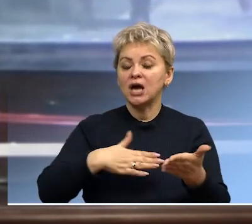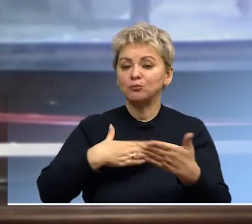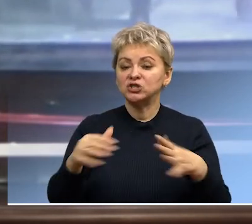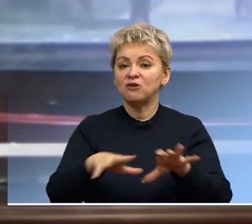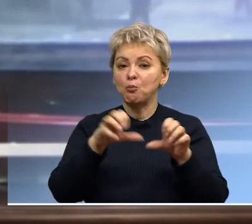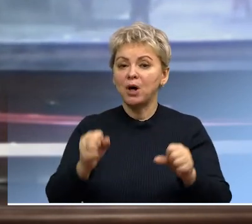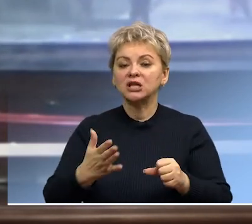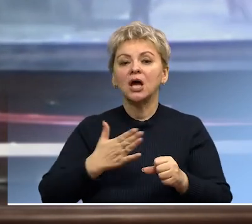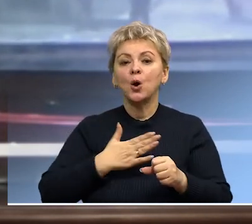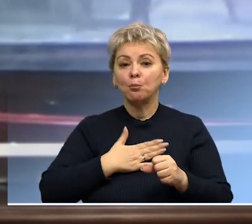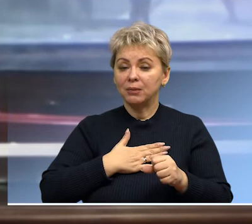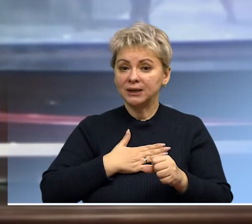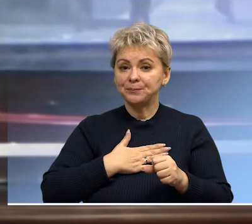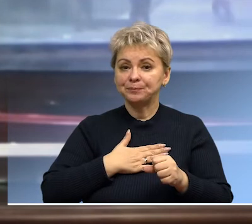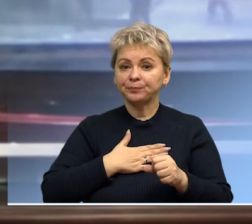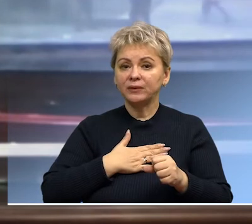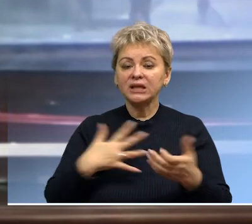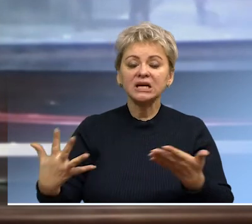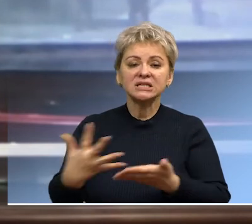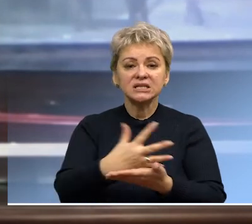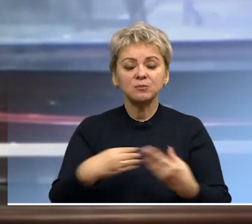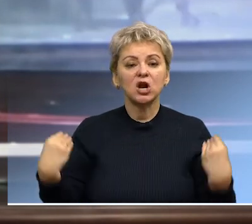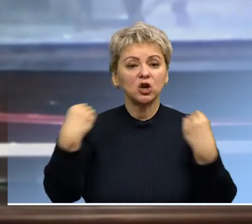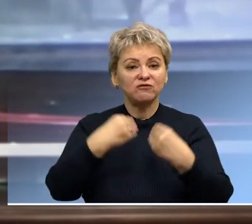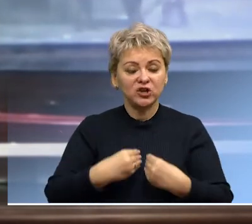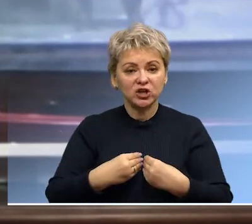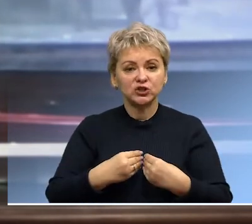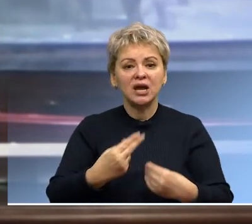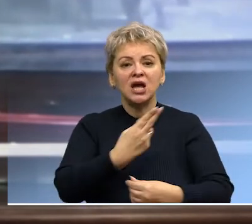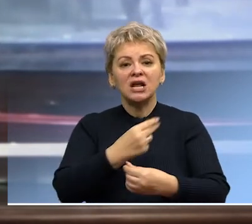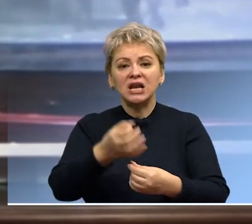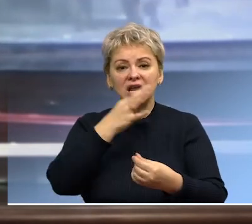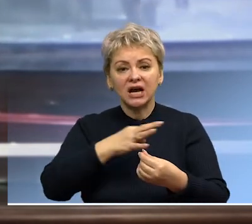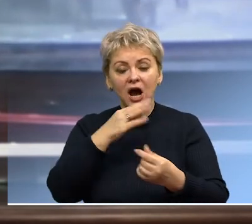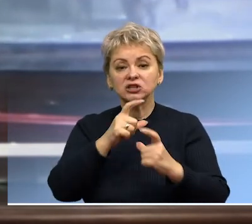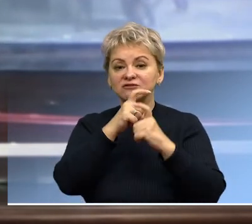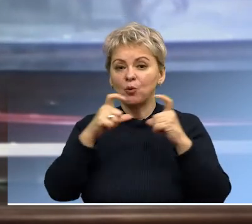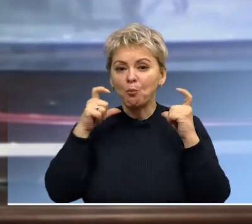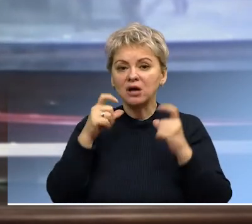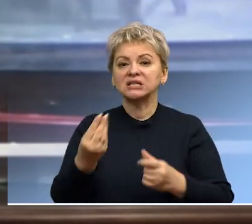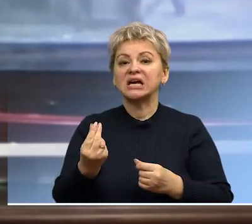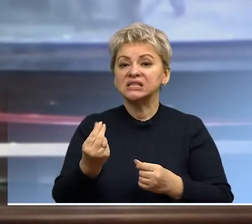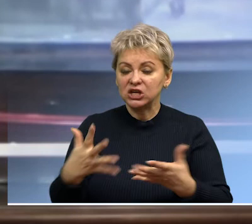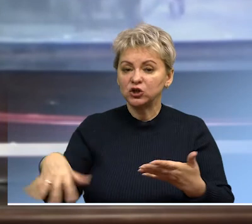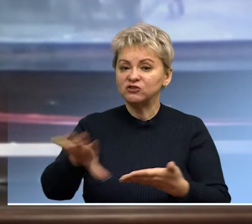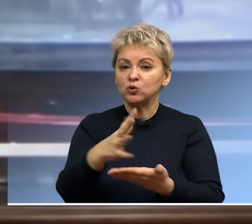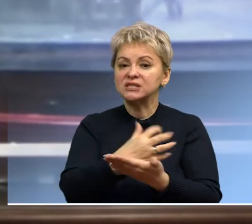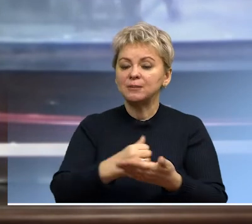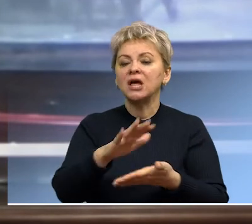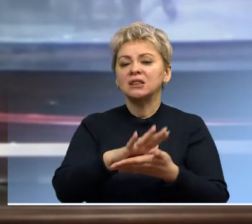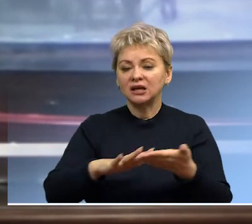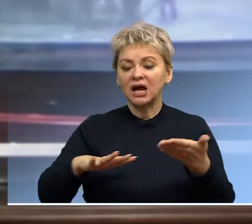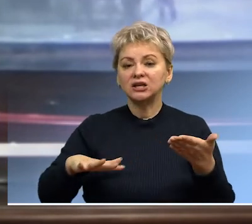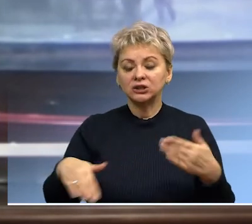общественной палаты, мы и собирали и вещи, и медикаменты, и маски, и деньги, и